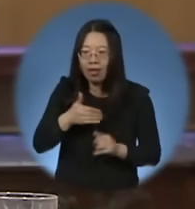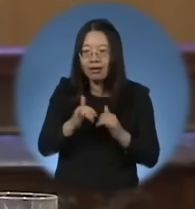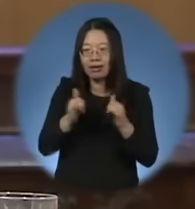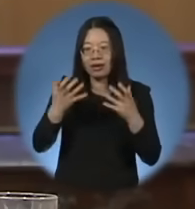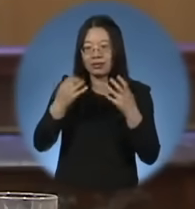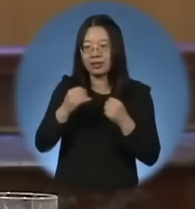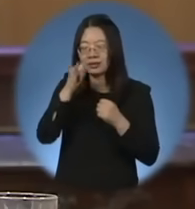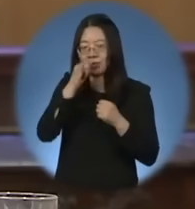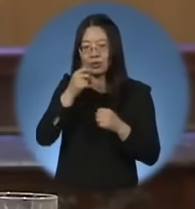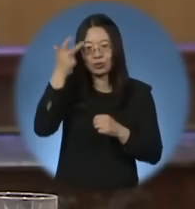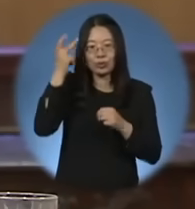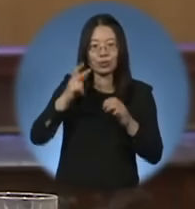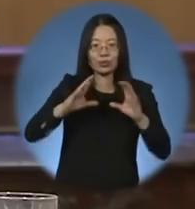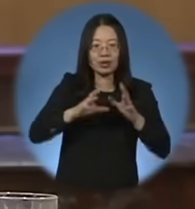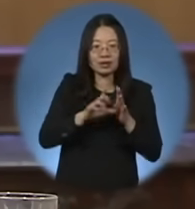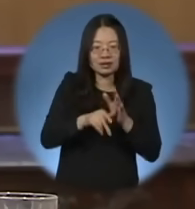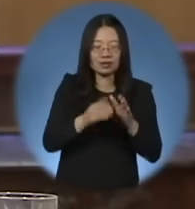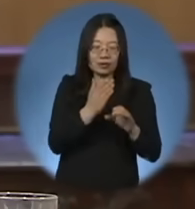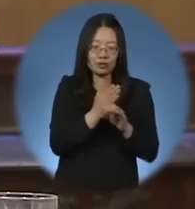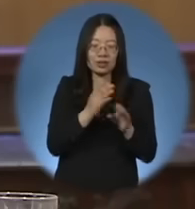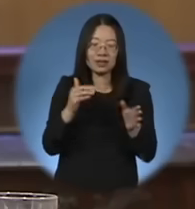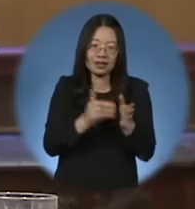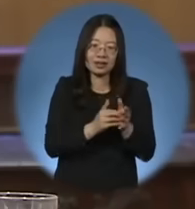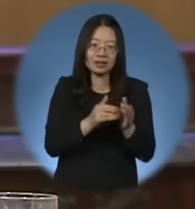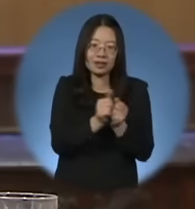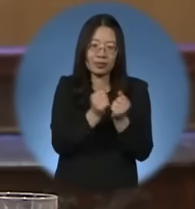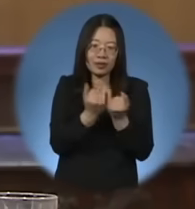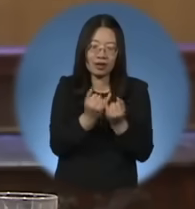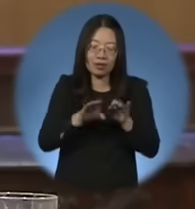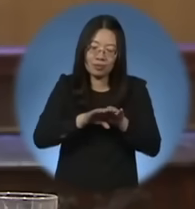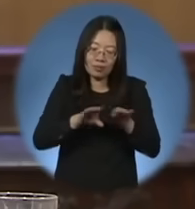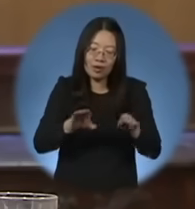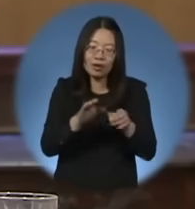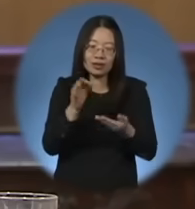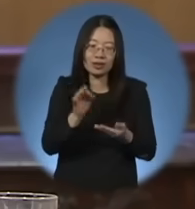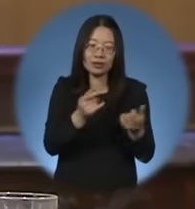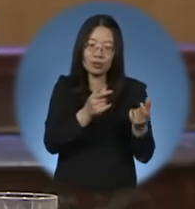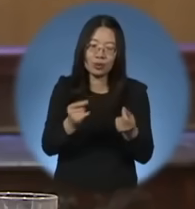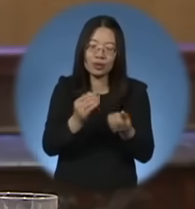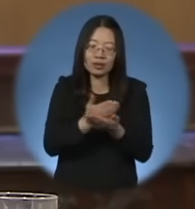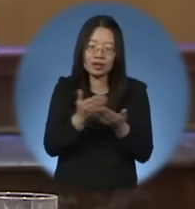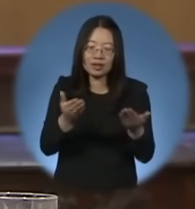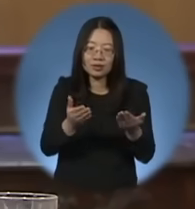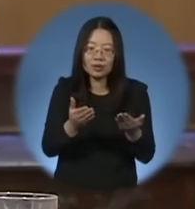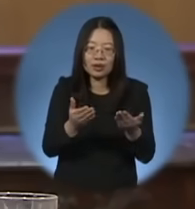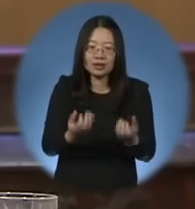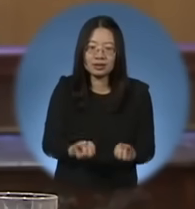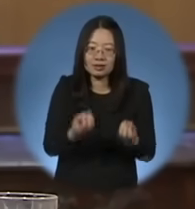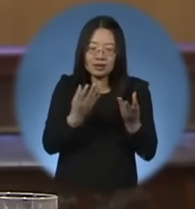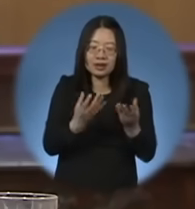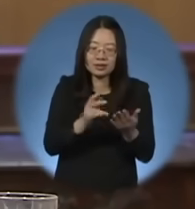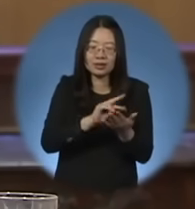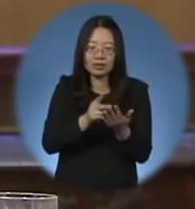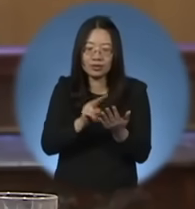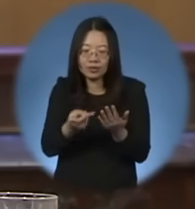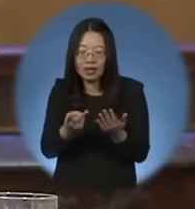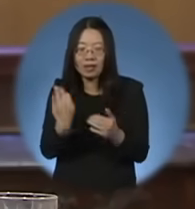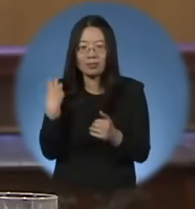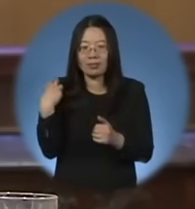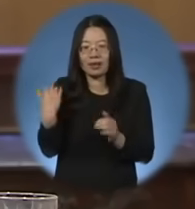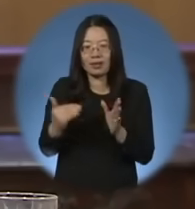조선 중기까지는 남녀가 평등했다이 상속 받았고 재산은 돌아가며